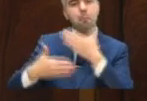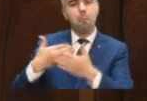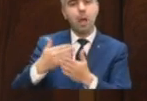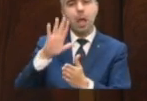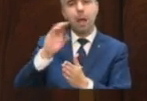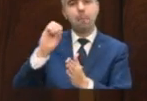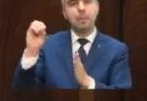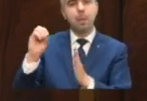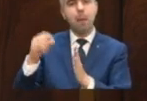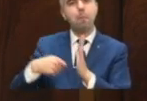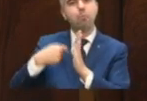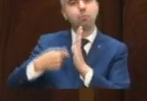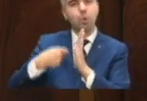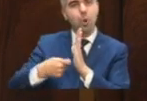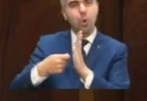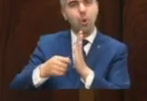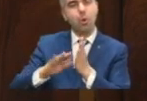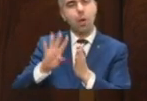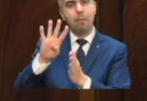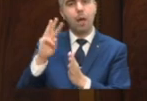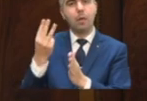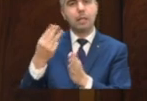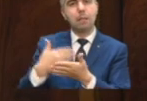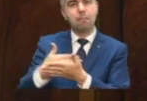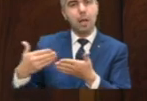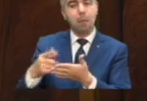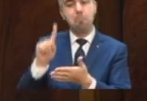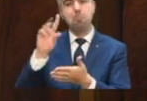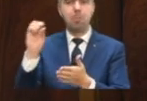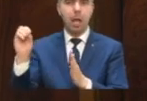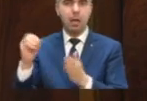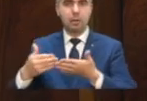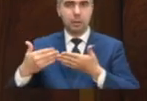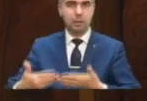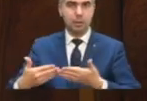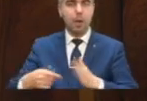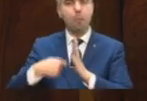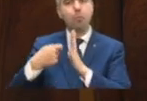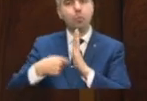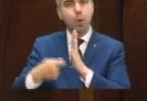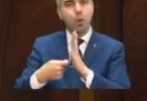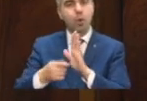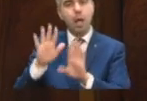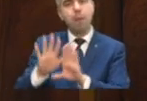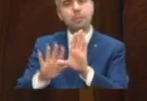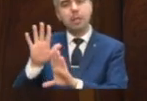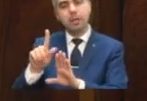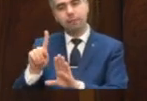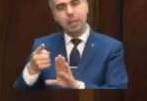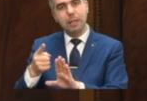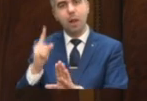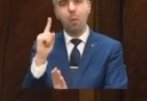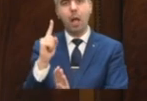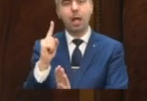مشروع باش نوصلوا ل 34 مليار، بدينا ب 100 مشروع وصلنا ل